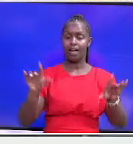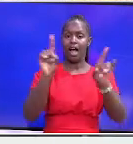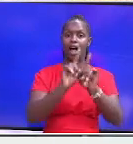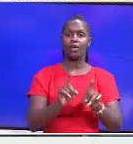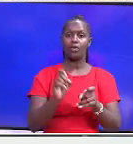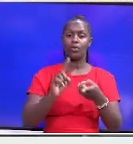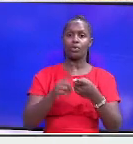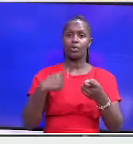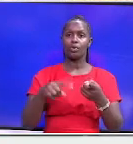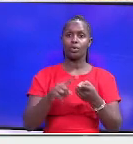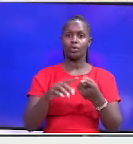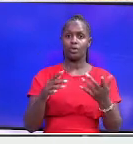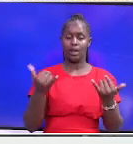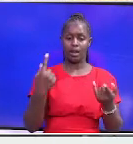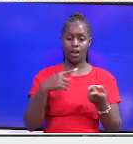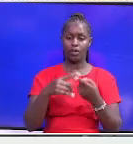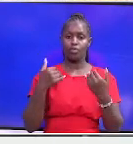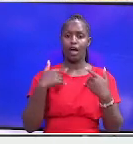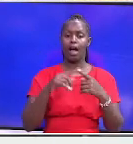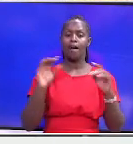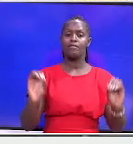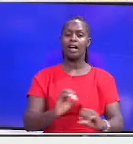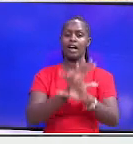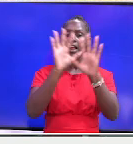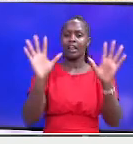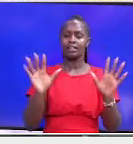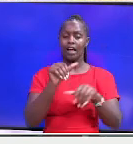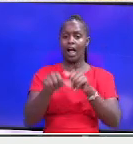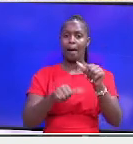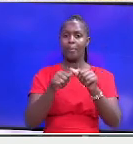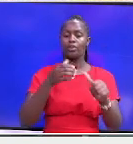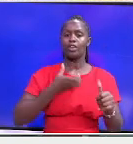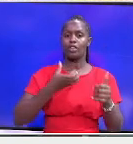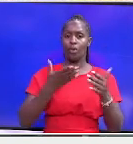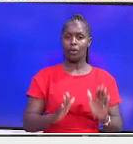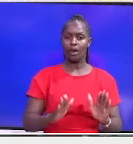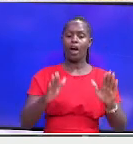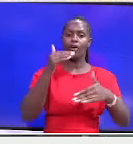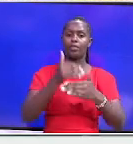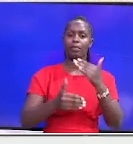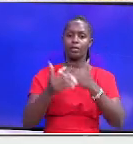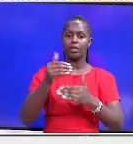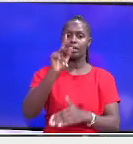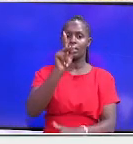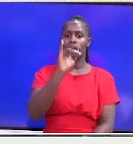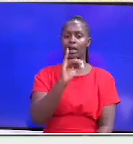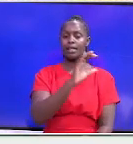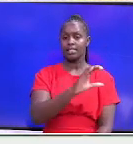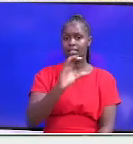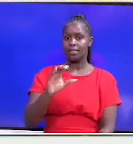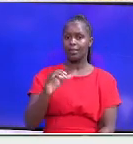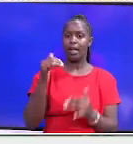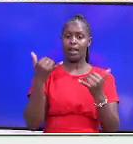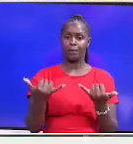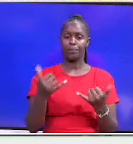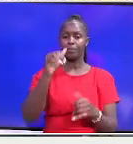kufika mbele yake kutoa mwanga kuhusu umiliki wa ardhi ambayo jumba la mikutano ya KICC limejengwa. Sasa mawaziri Alice